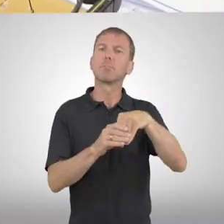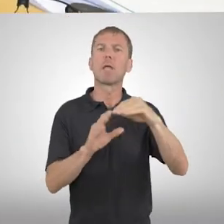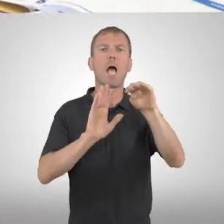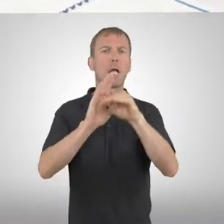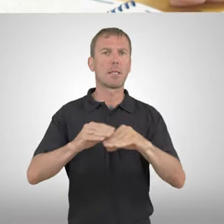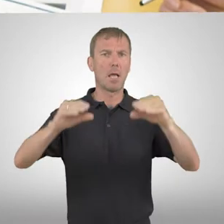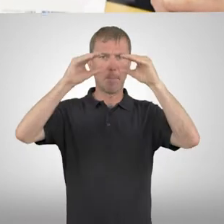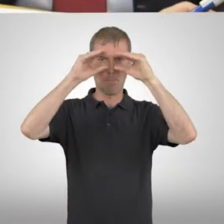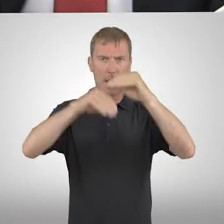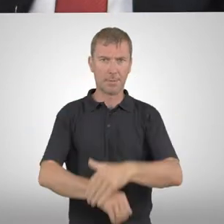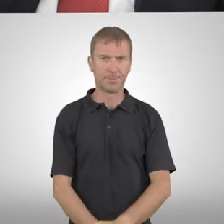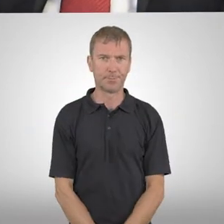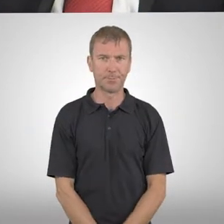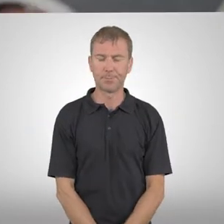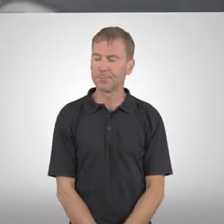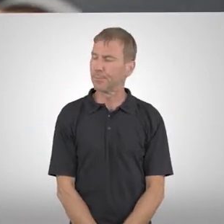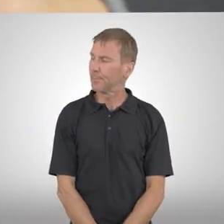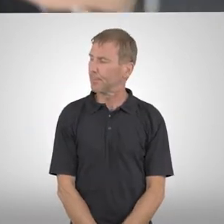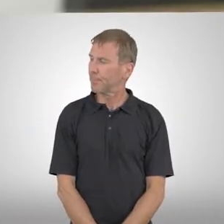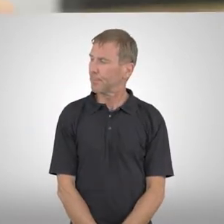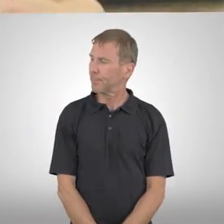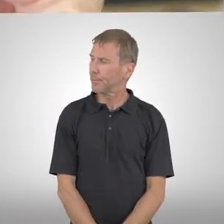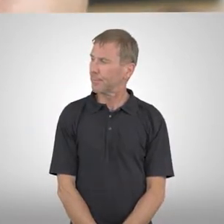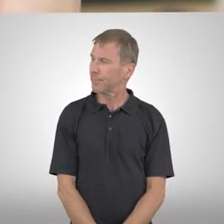Kommissionierung mithilfe einer Datenbrille entwickelt.